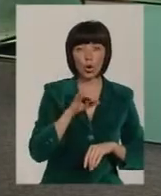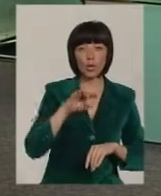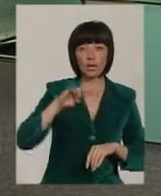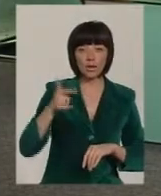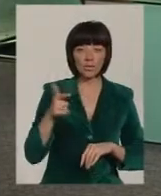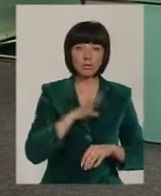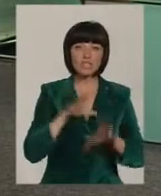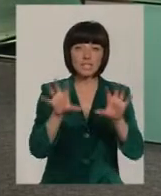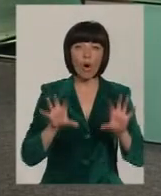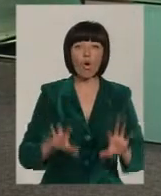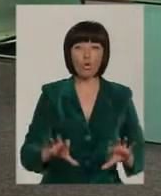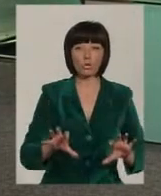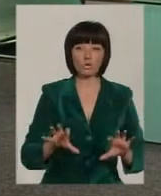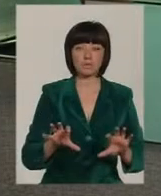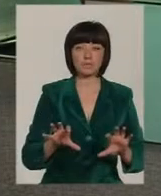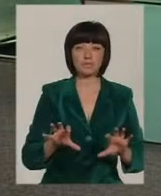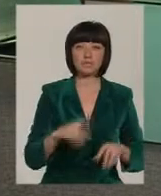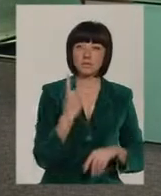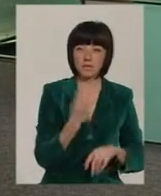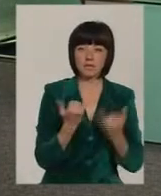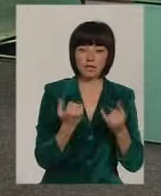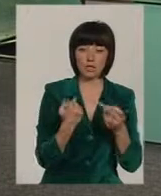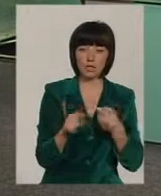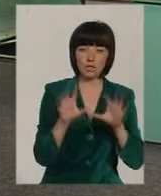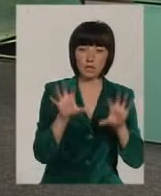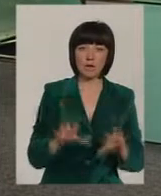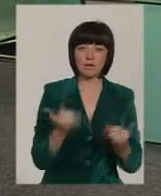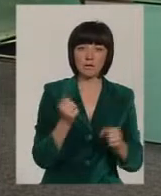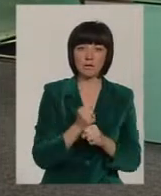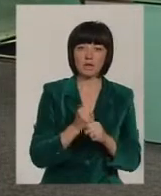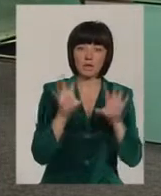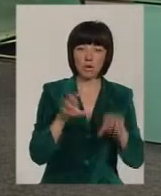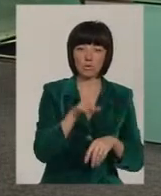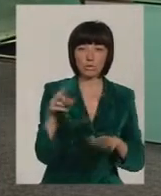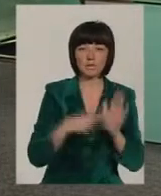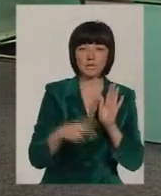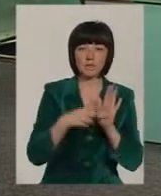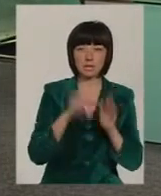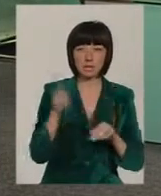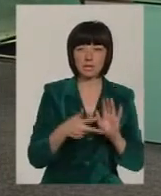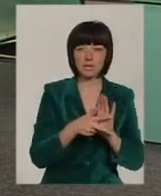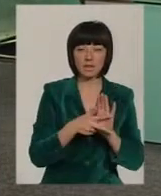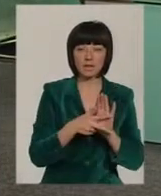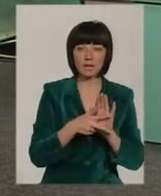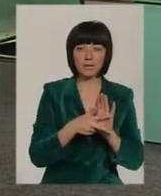діяв закон один, зараз діє інший закон, зараз діє закон номер 77-8